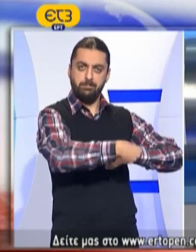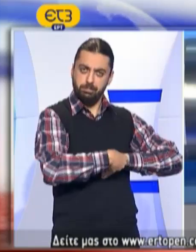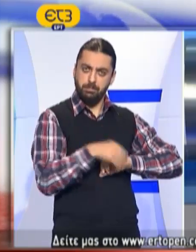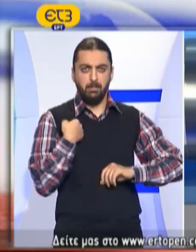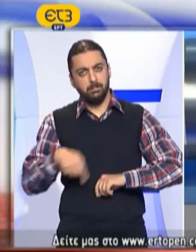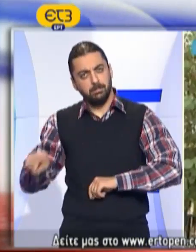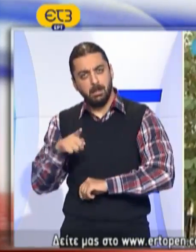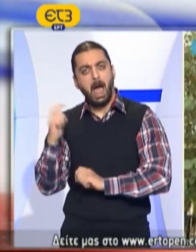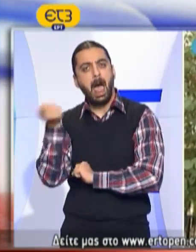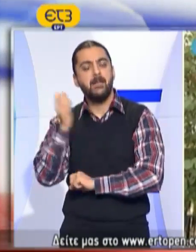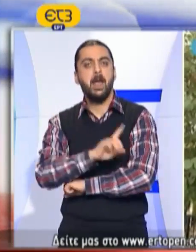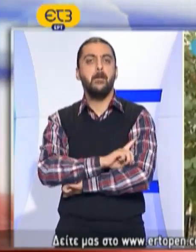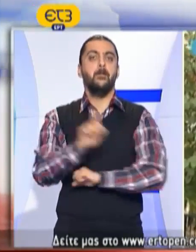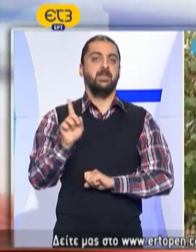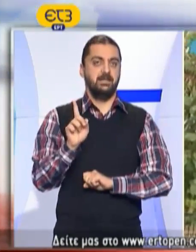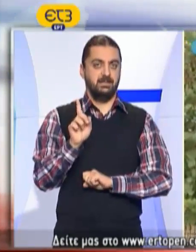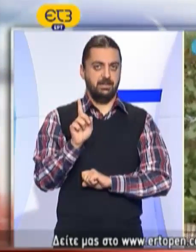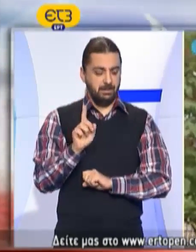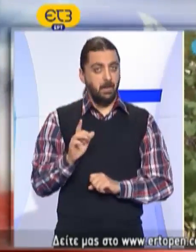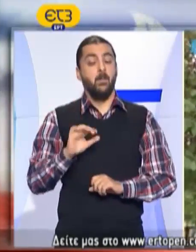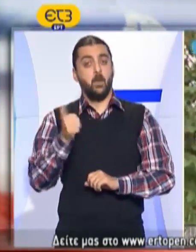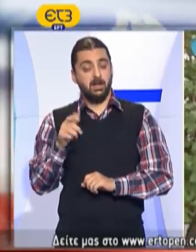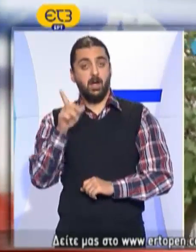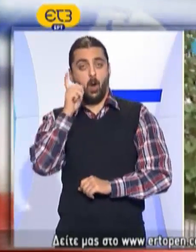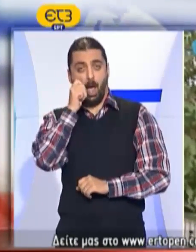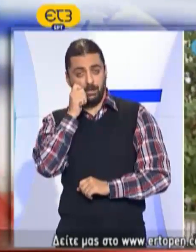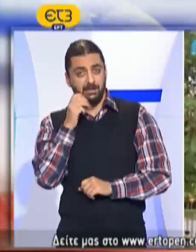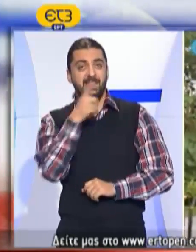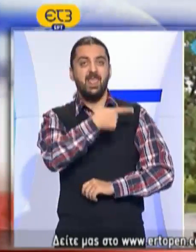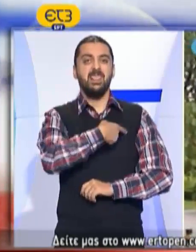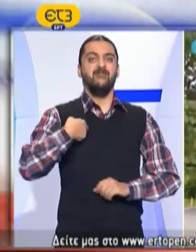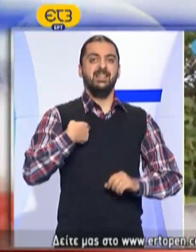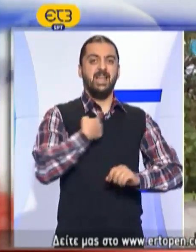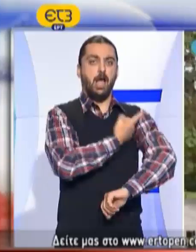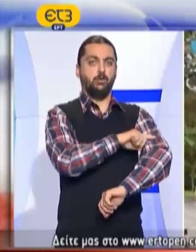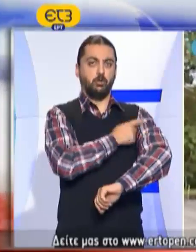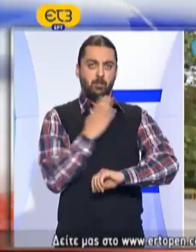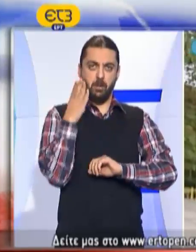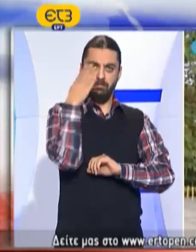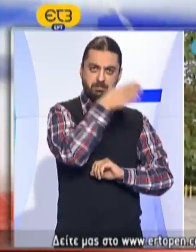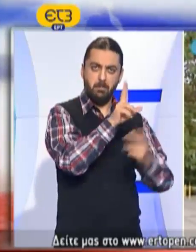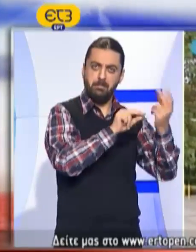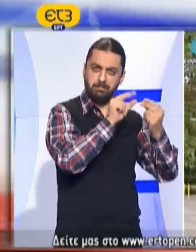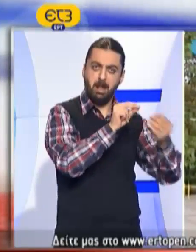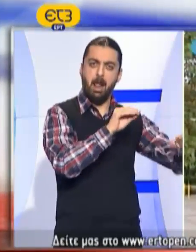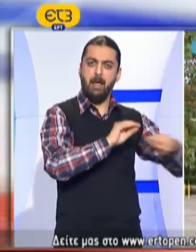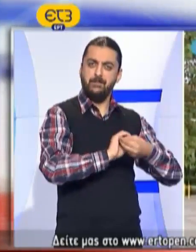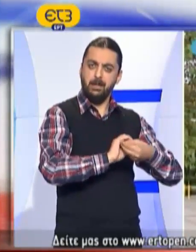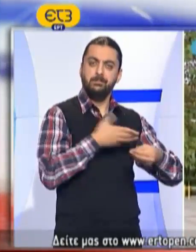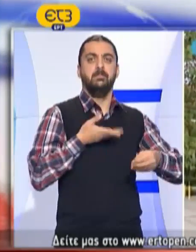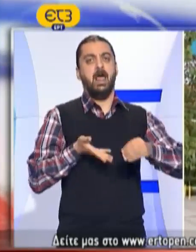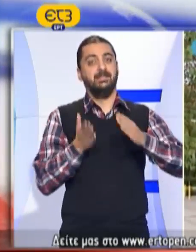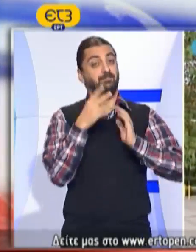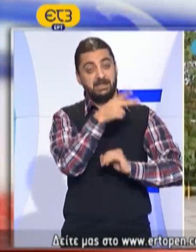συνδικαλιστής συνελήφθη λίγη ώρα αφότου έφυγε από το σπίτι της διευθύντριας του νοσοκομείου, η οποία σε συνεργασία με το Υπουργείο Υγείας και το Τμήμα Δίωξης Εκβιαστών της